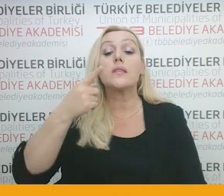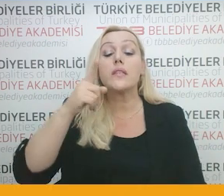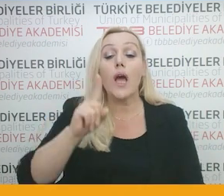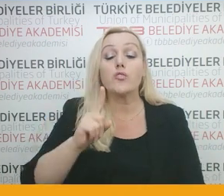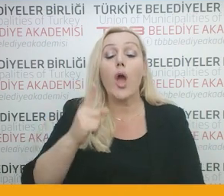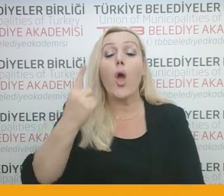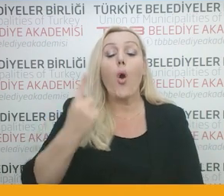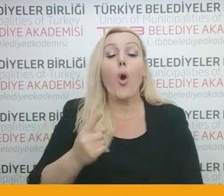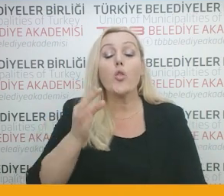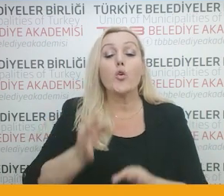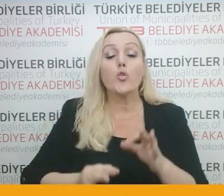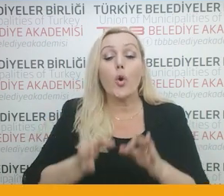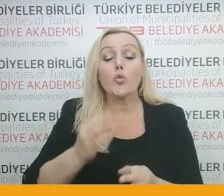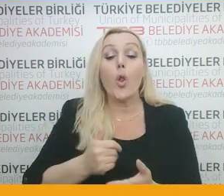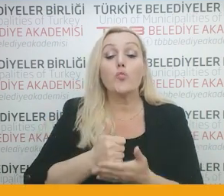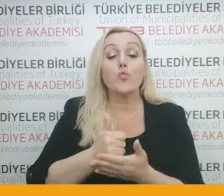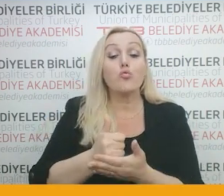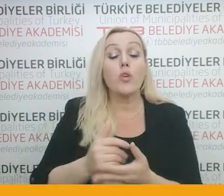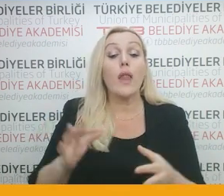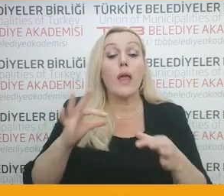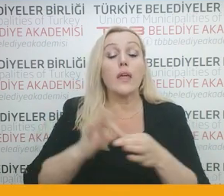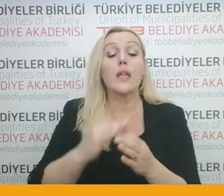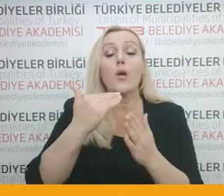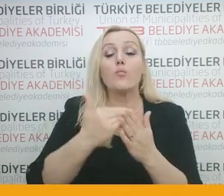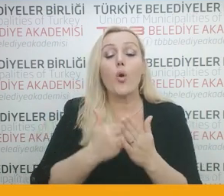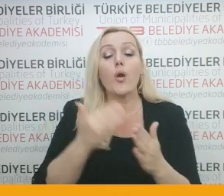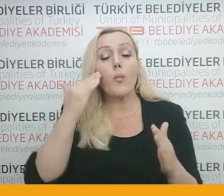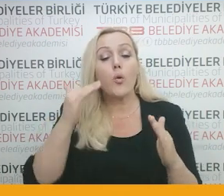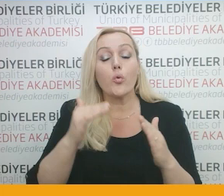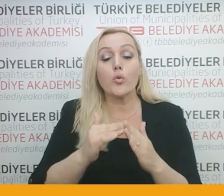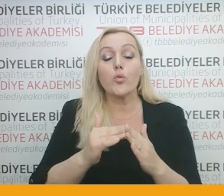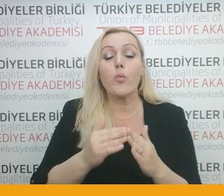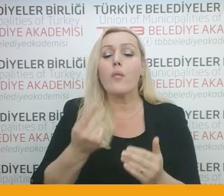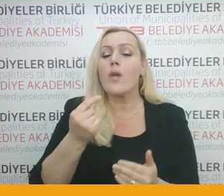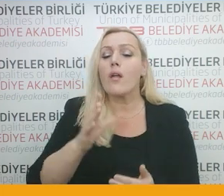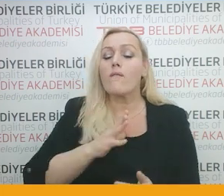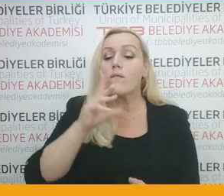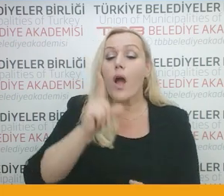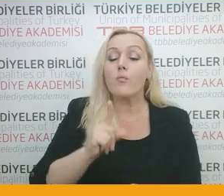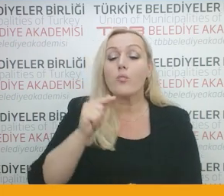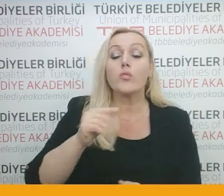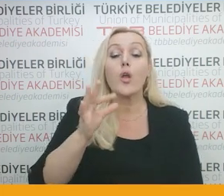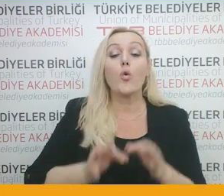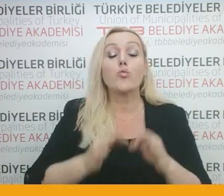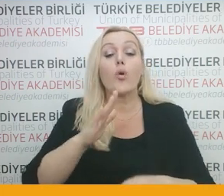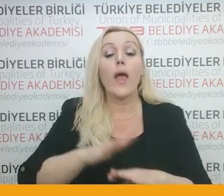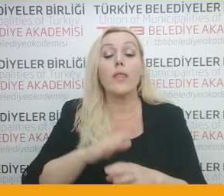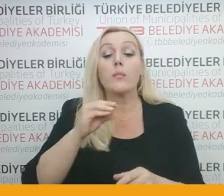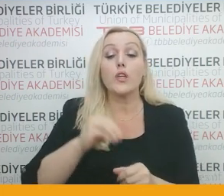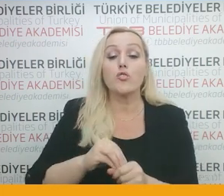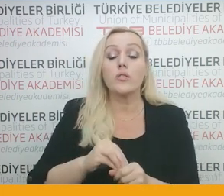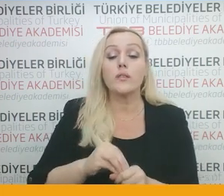ön kontrol, bütçe programlara uygun mu, bütçede yeri var mı, ödeneği var mı bunların kontrol aşamasıdır.